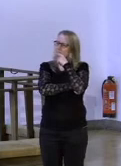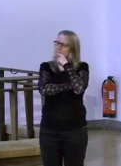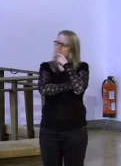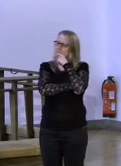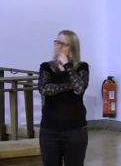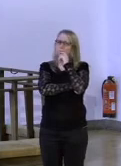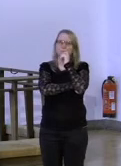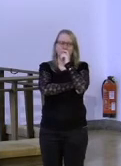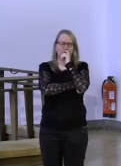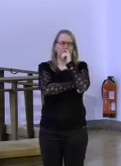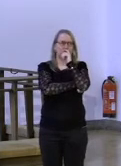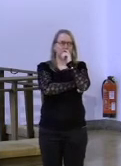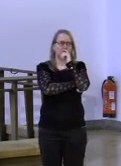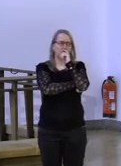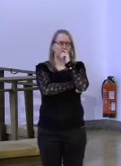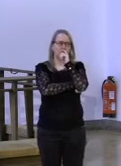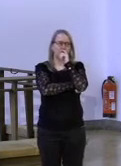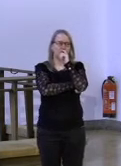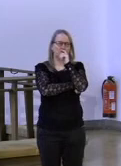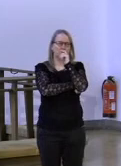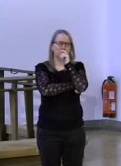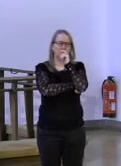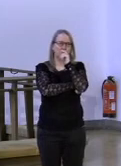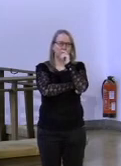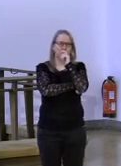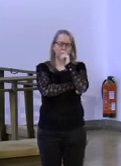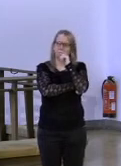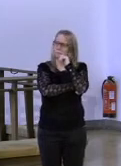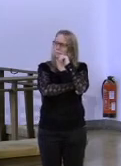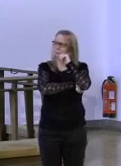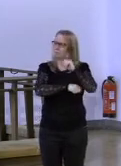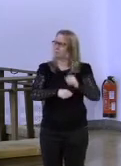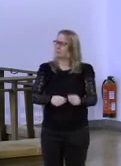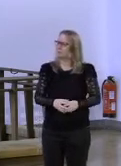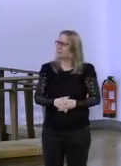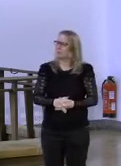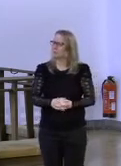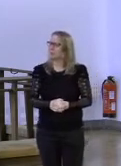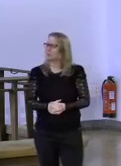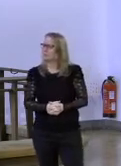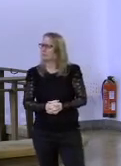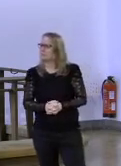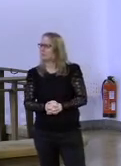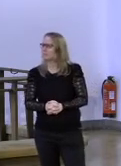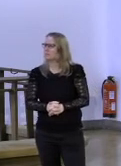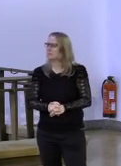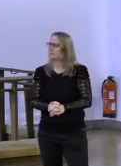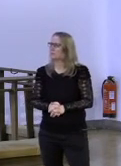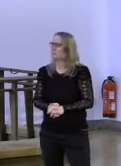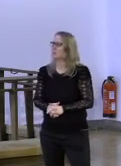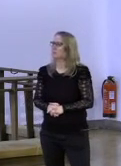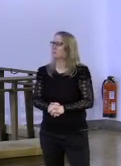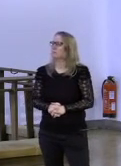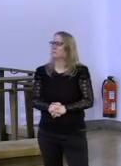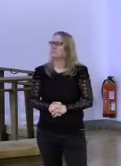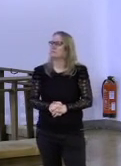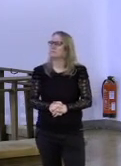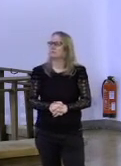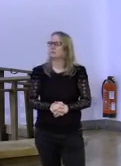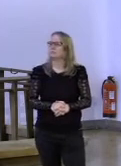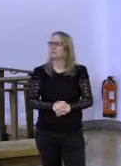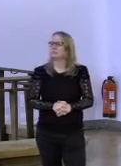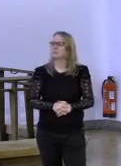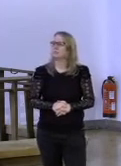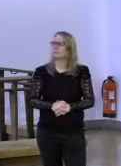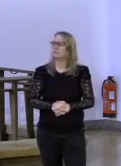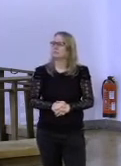Gud. Og jeg tænker også, at det med det vand, Jesus giver os, det er ligesom det, som I ser op på billedet her, det er faktisk sådan en